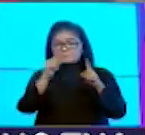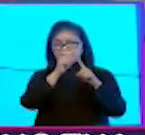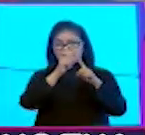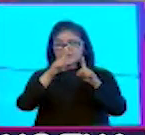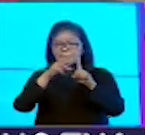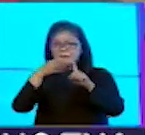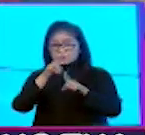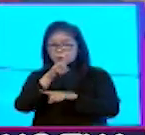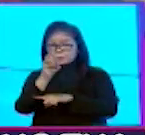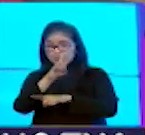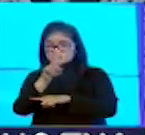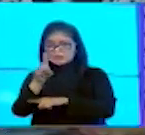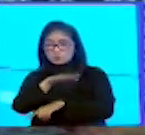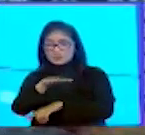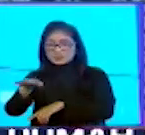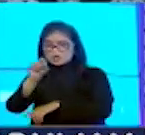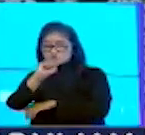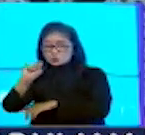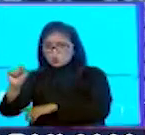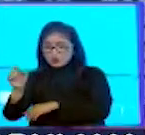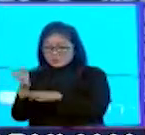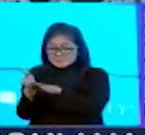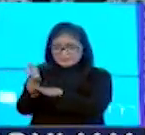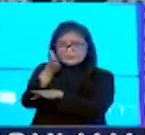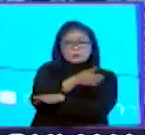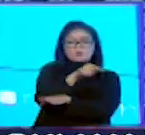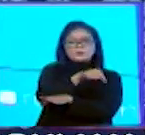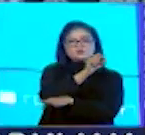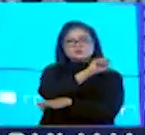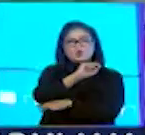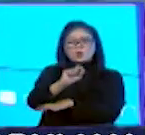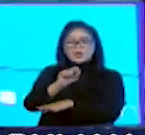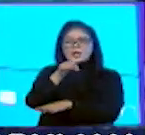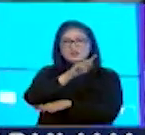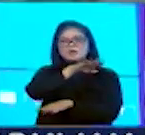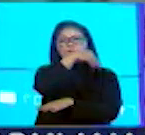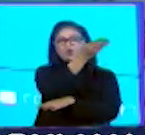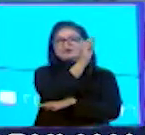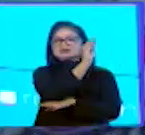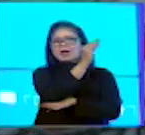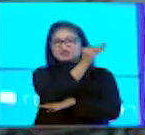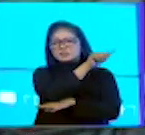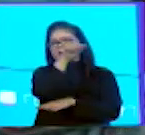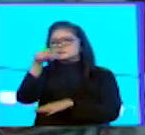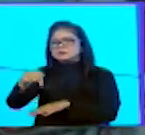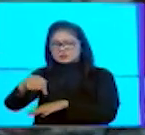2021, siswa yang sebelumnya bersekolah di luar Jakarta ini diperbolehkan mengikuti